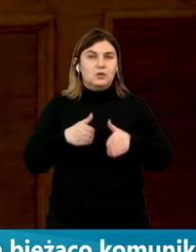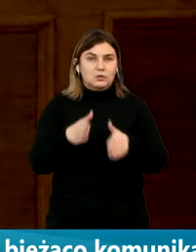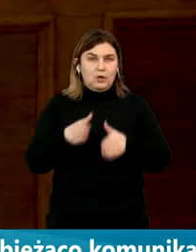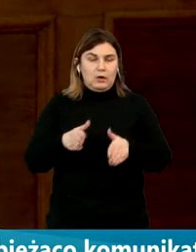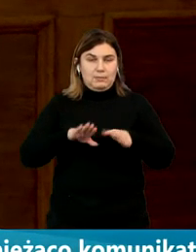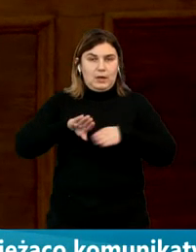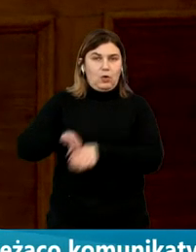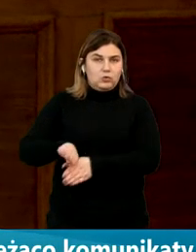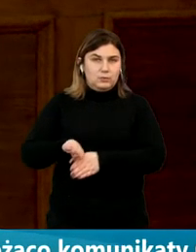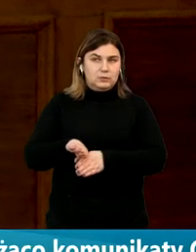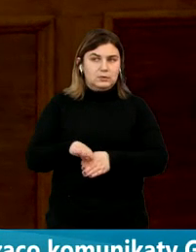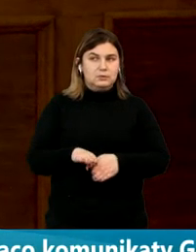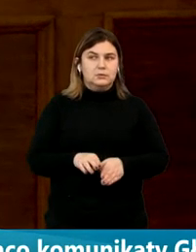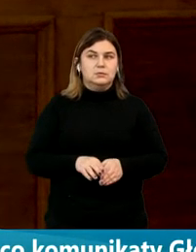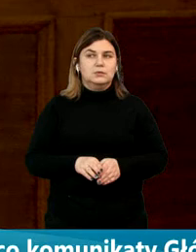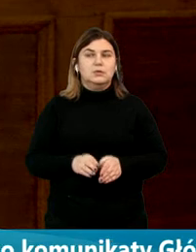wydzielonymi, drogami